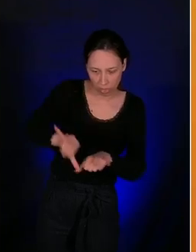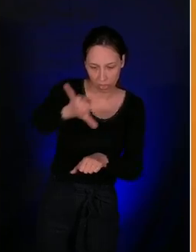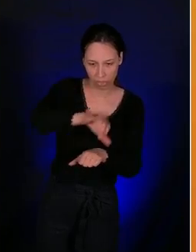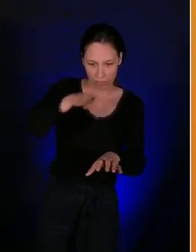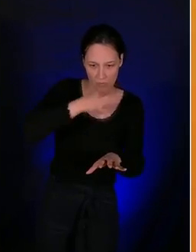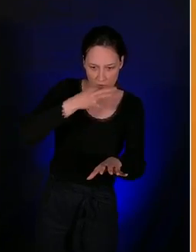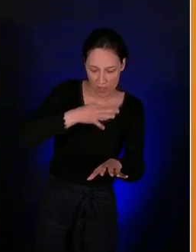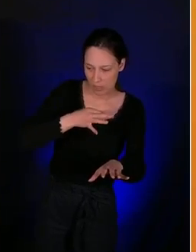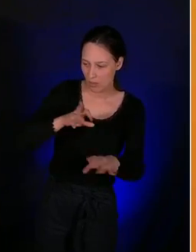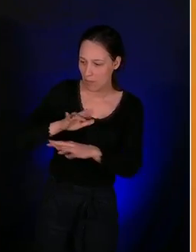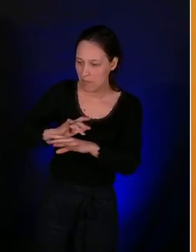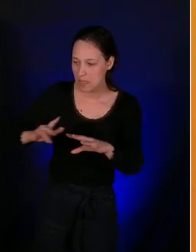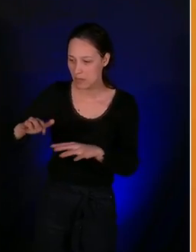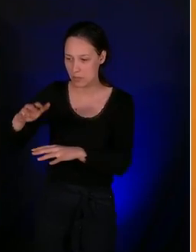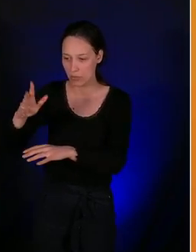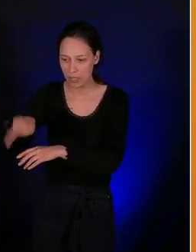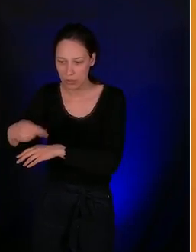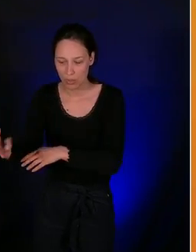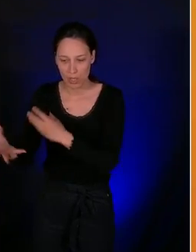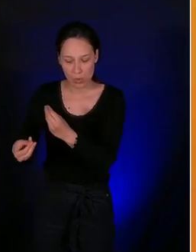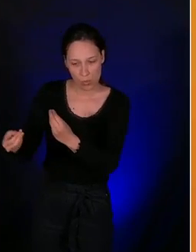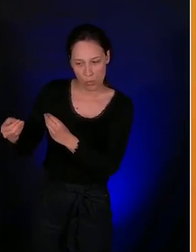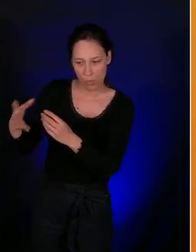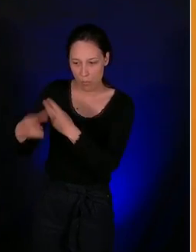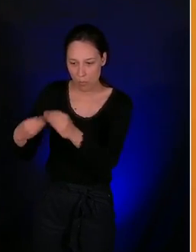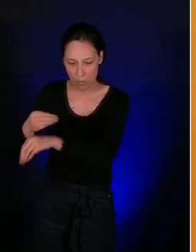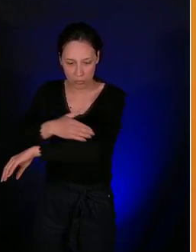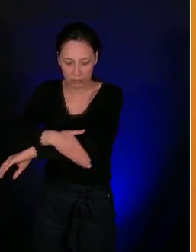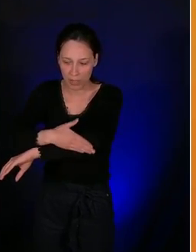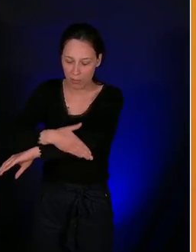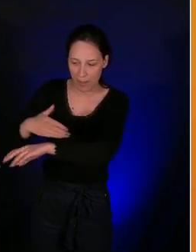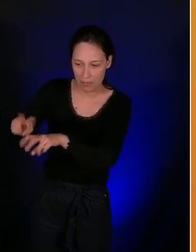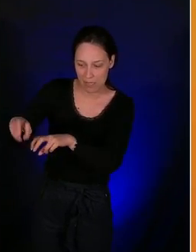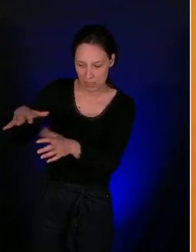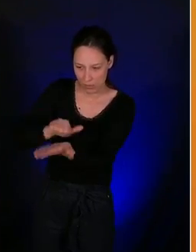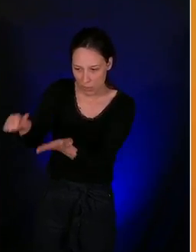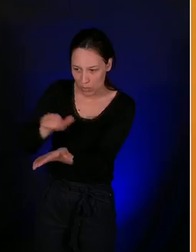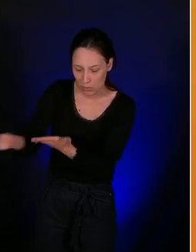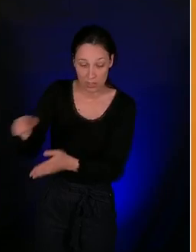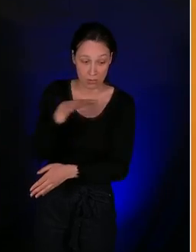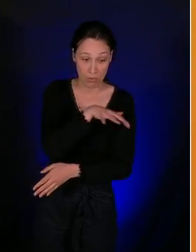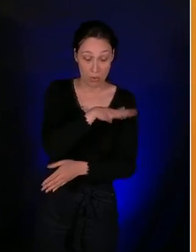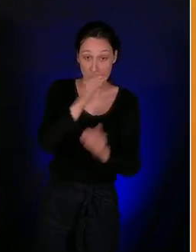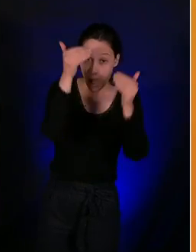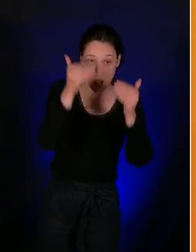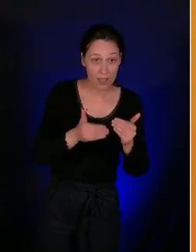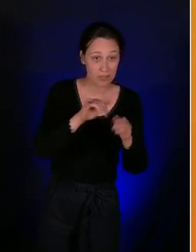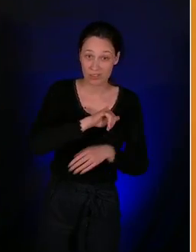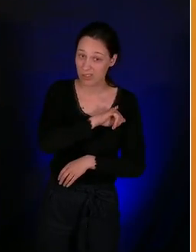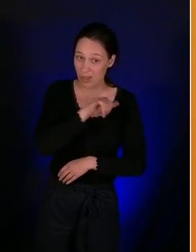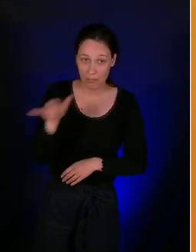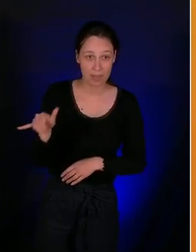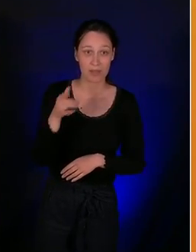paysannerie. Ils ne s'arrêteront jamais de leur propre initiative. La spoliation de nos richesses continuera, tant que ce